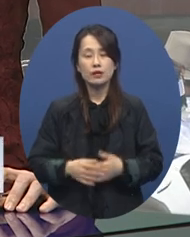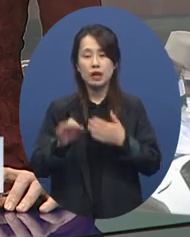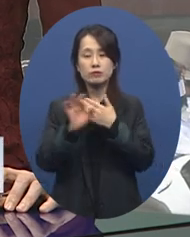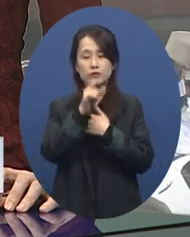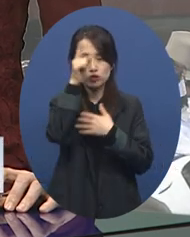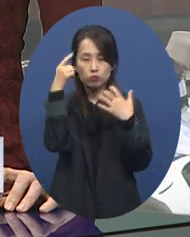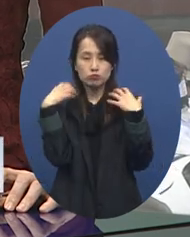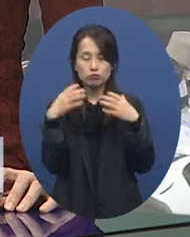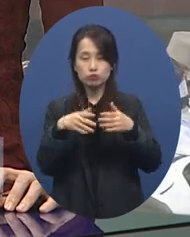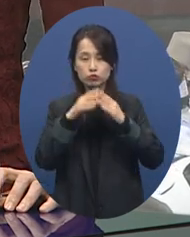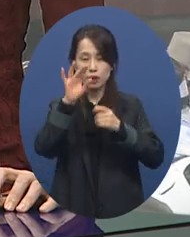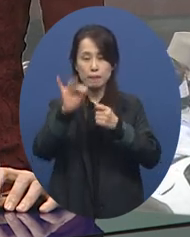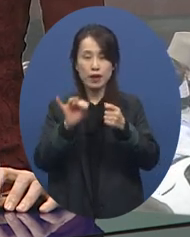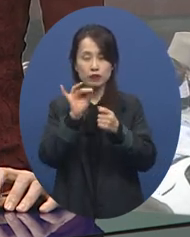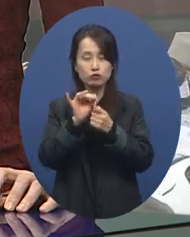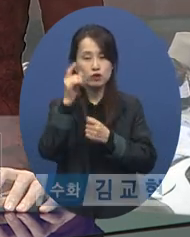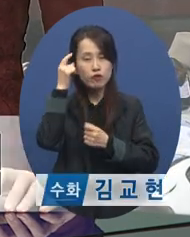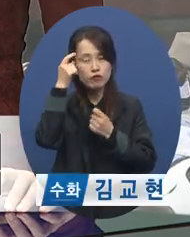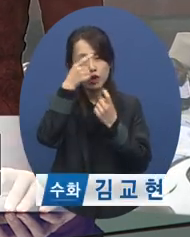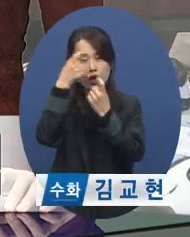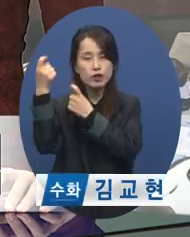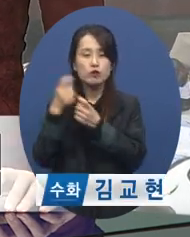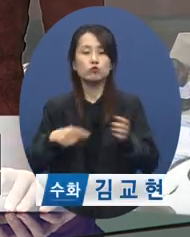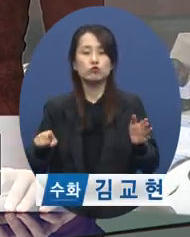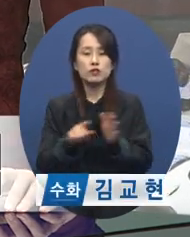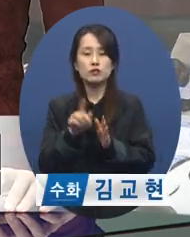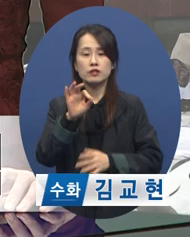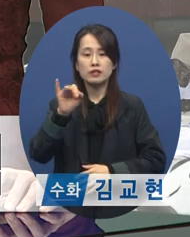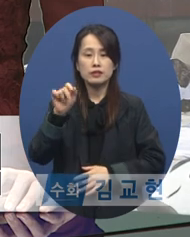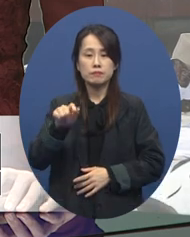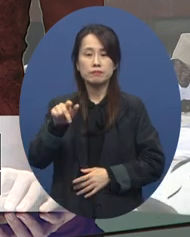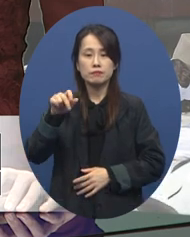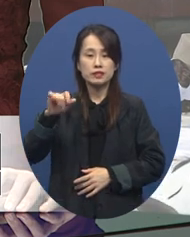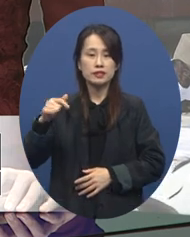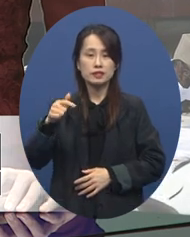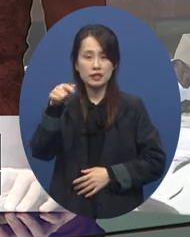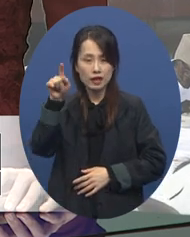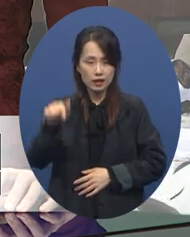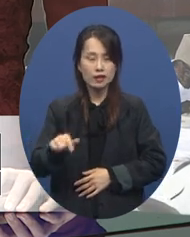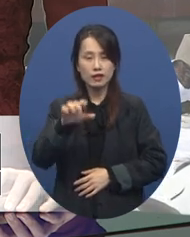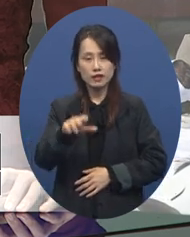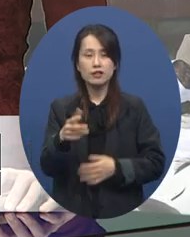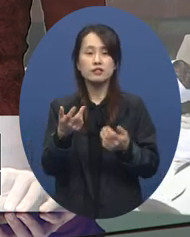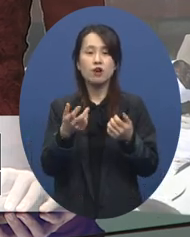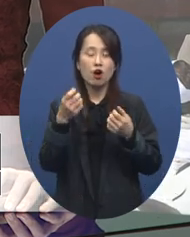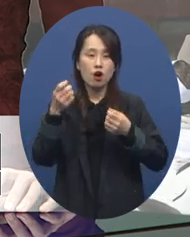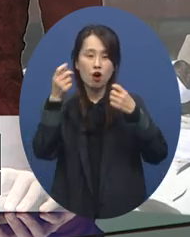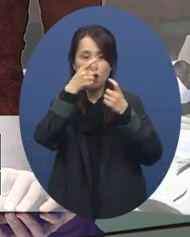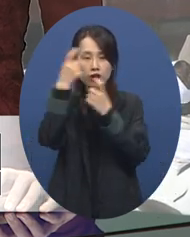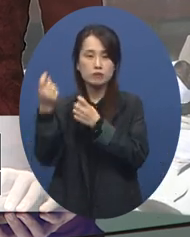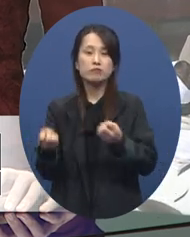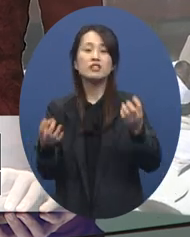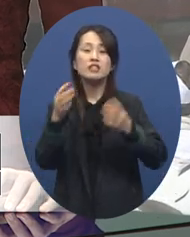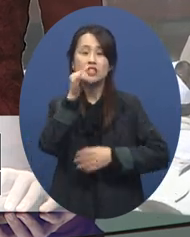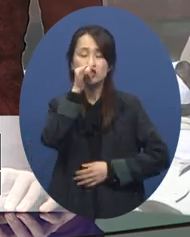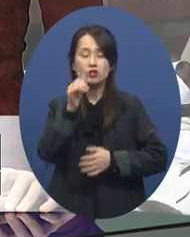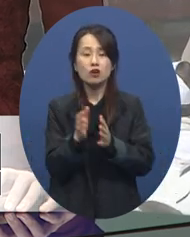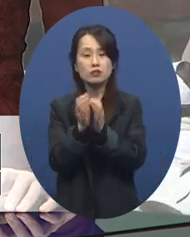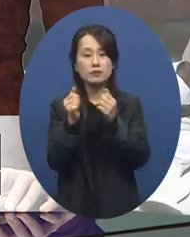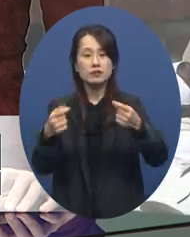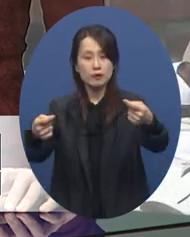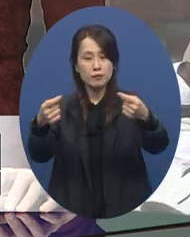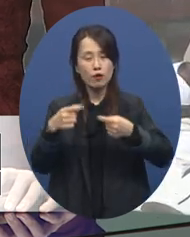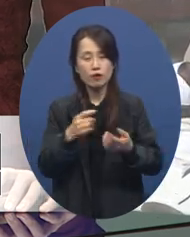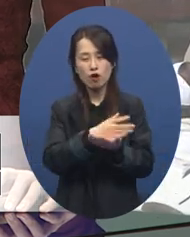경기도는 임시정부 수립 100주년을 기리기 위해 임진각 평화누리공원에서 기념식을 가졌습니다. 시민들이